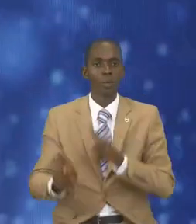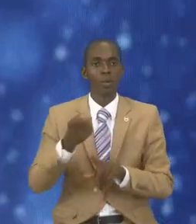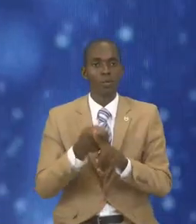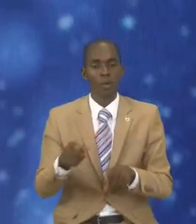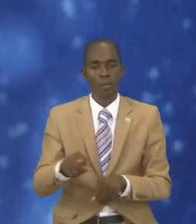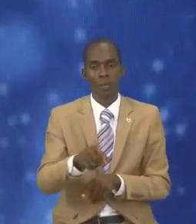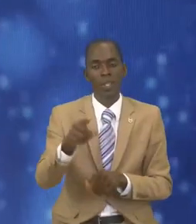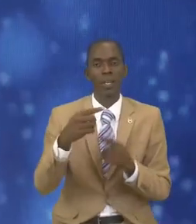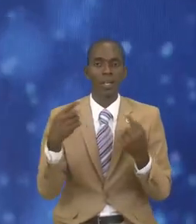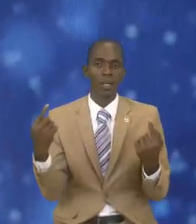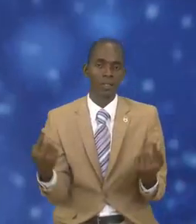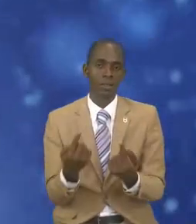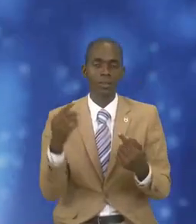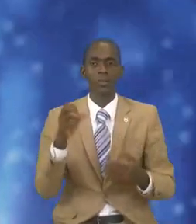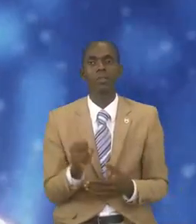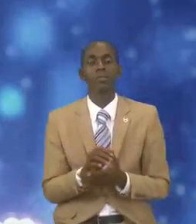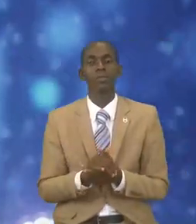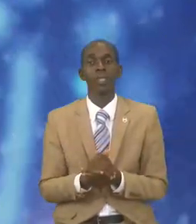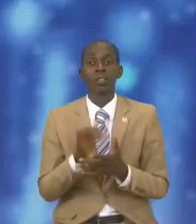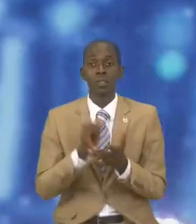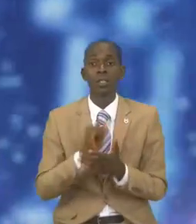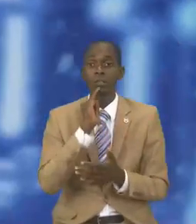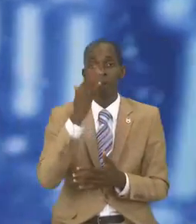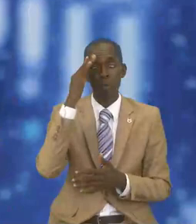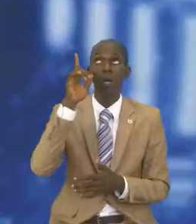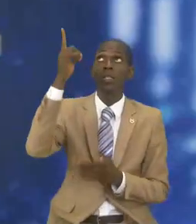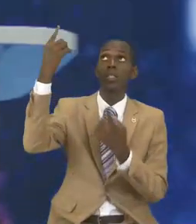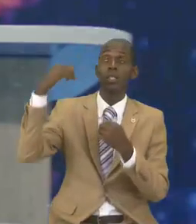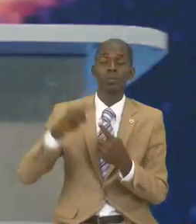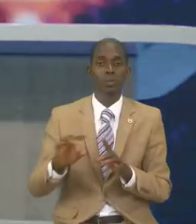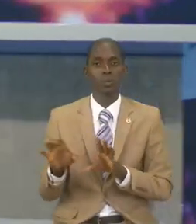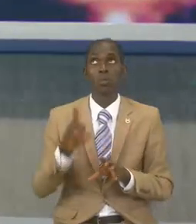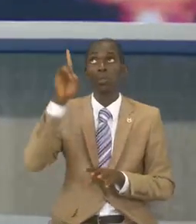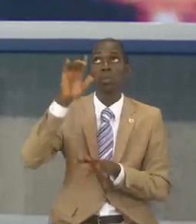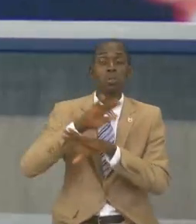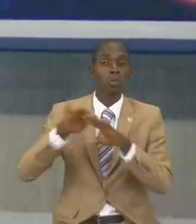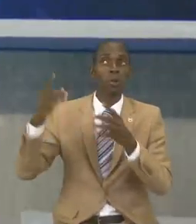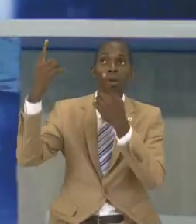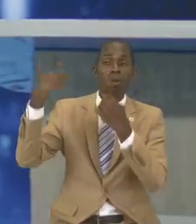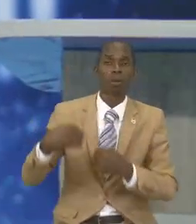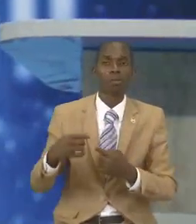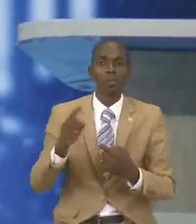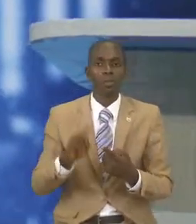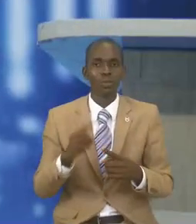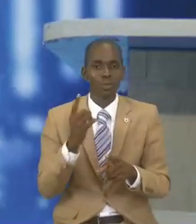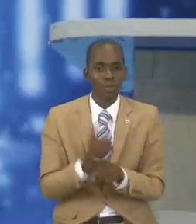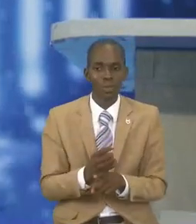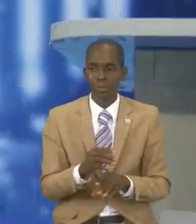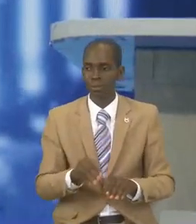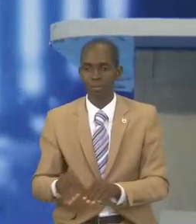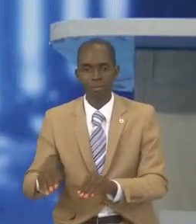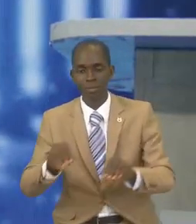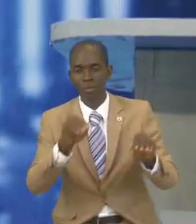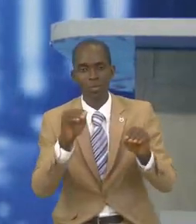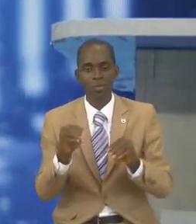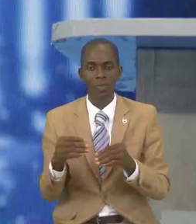de ses péchés. C'est ce qu'il est venu faire. Il n'est pas venu pour